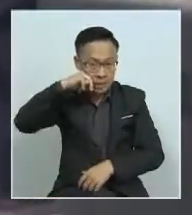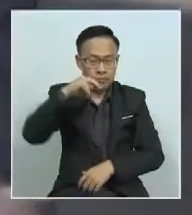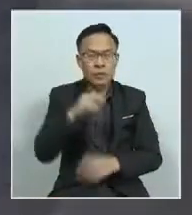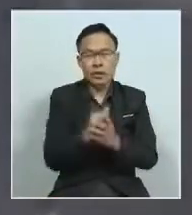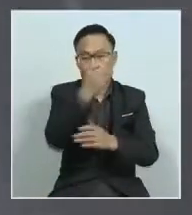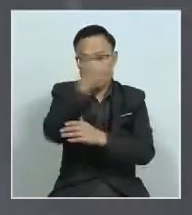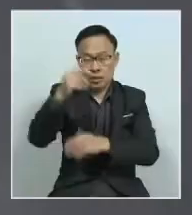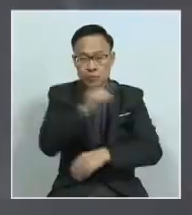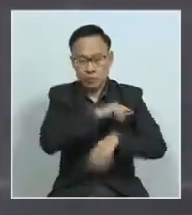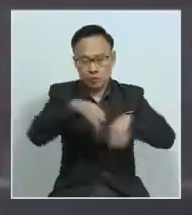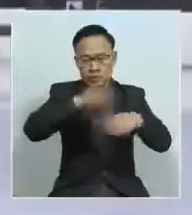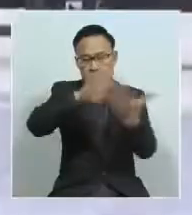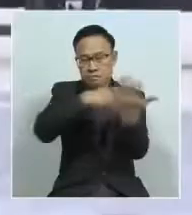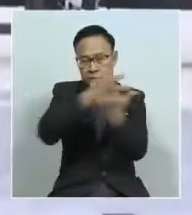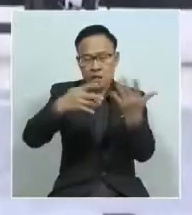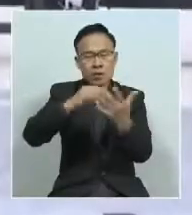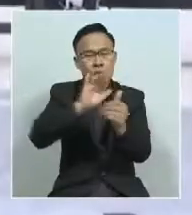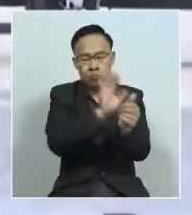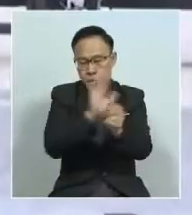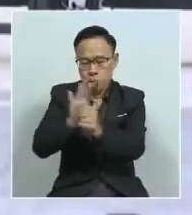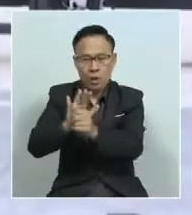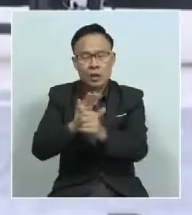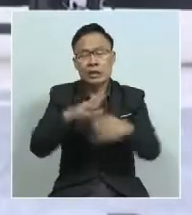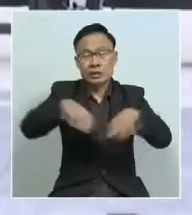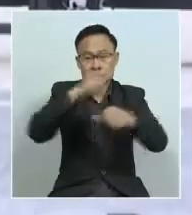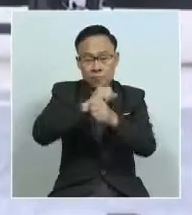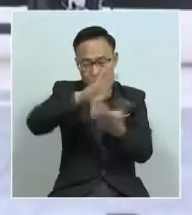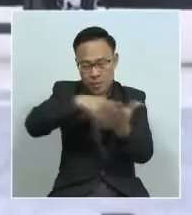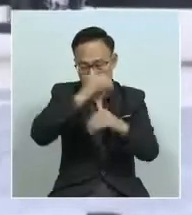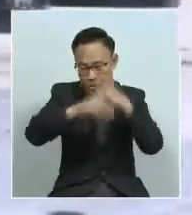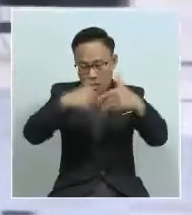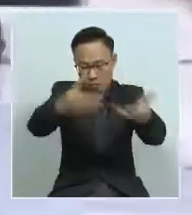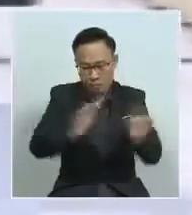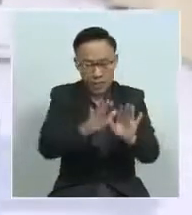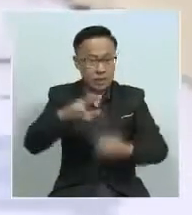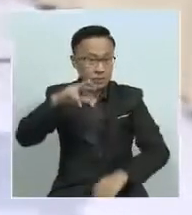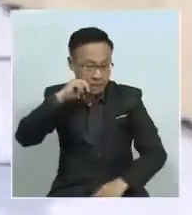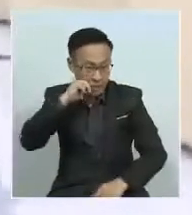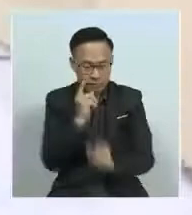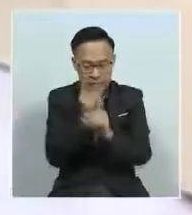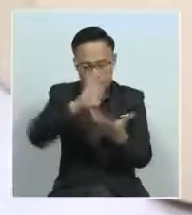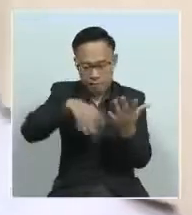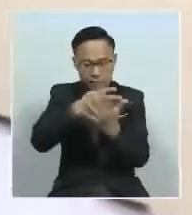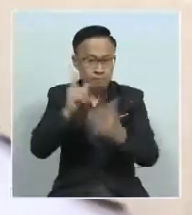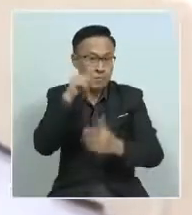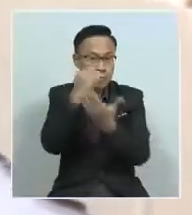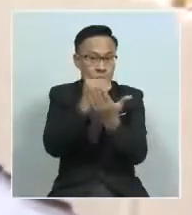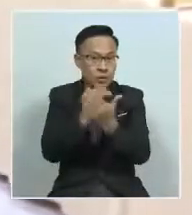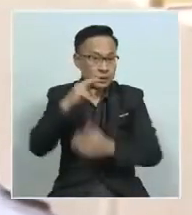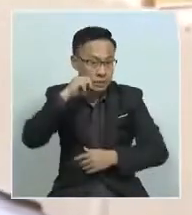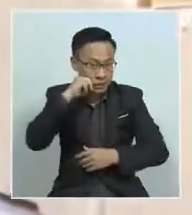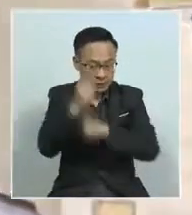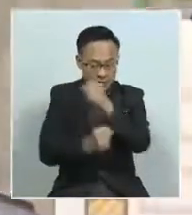บาลให้จะทำแผนหลักการฟื้นฟูบึงราชนกและบึงบรเพชรซึ่งสอดคล้องกับแผนแม่บทน้ำ20ปีเพื่อมุ่งสู่เป้าหมายสำคั